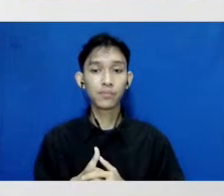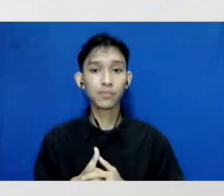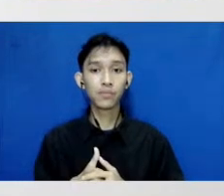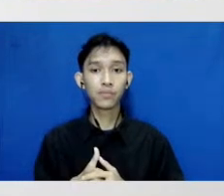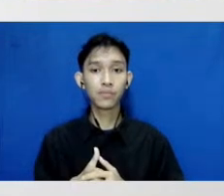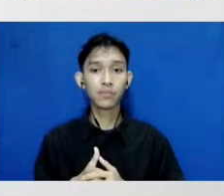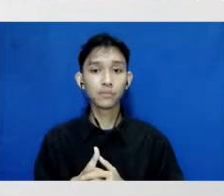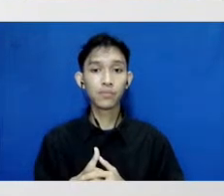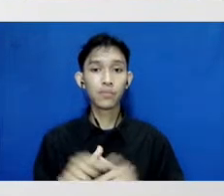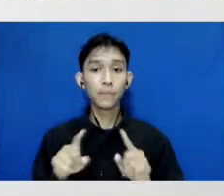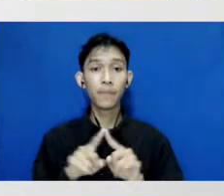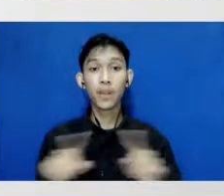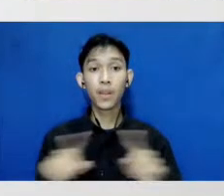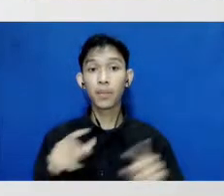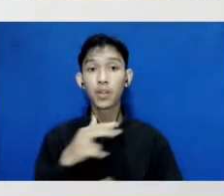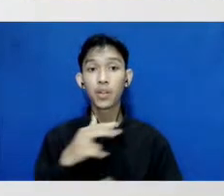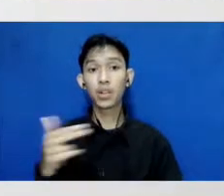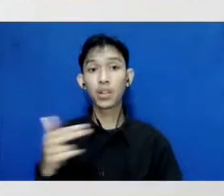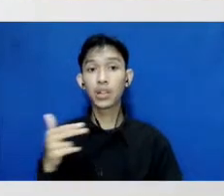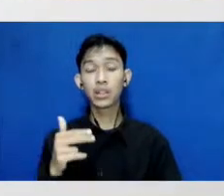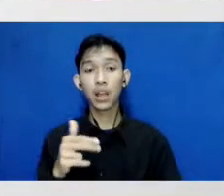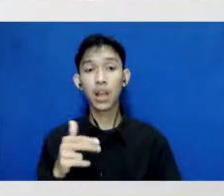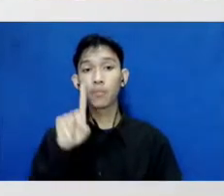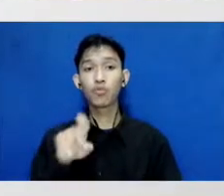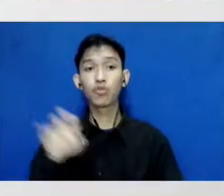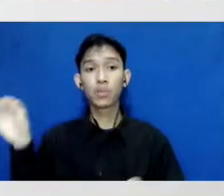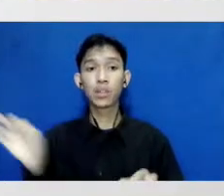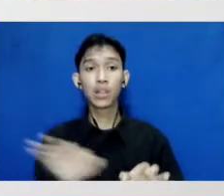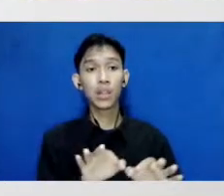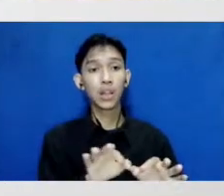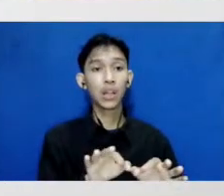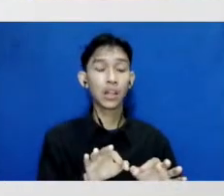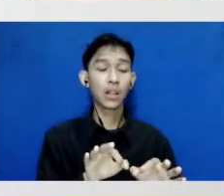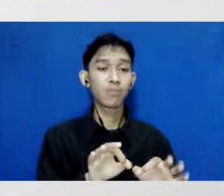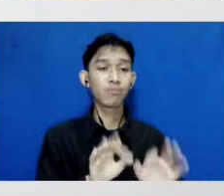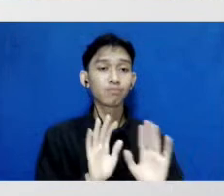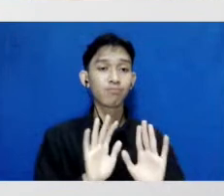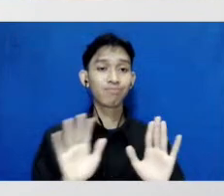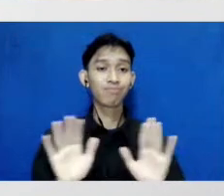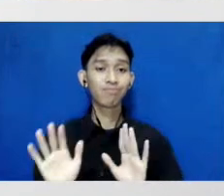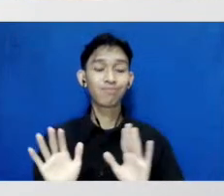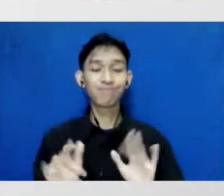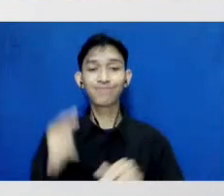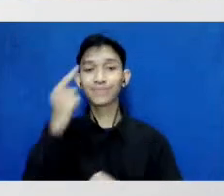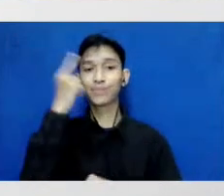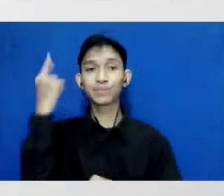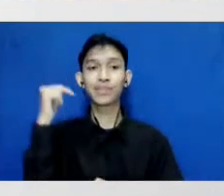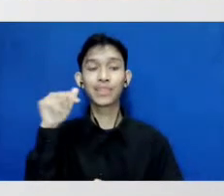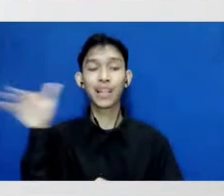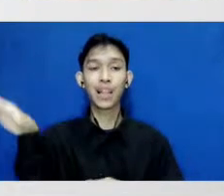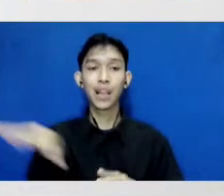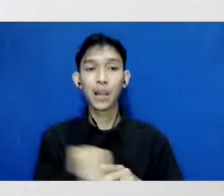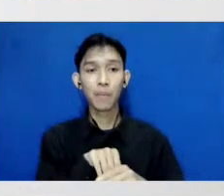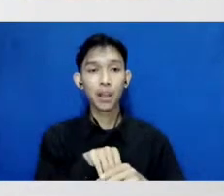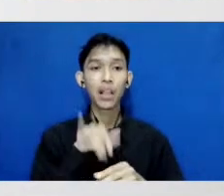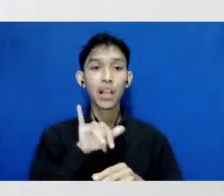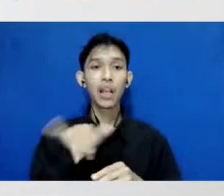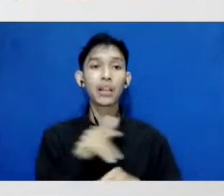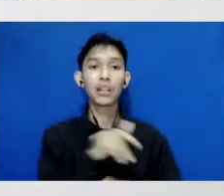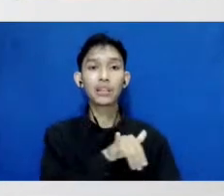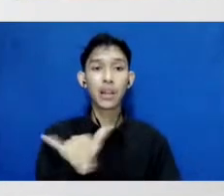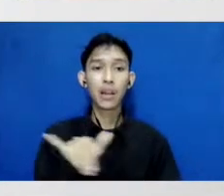Indonesia melalui pendekatan dialog multi-stakeholder. Beragam pemangku kepentingan dilibatkan supaya